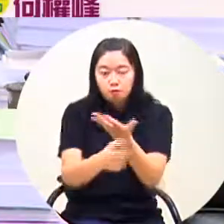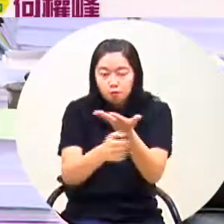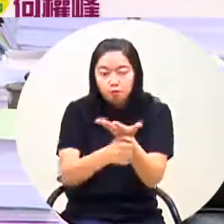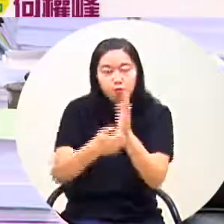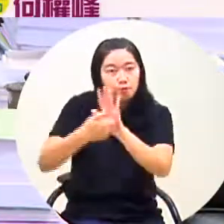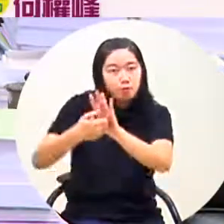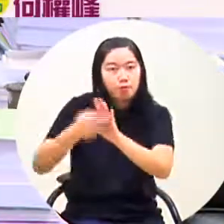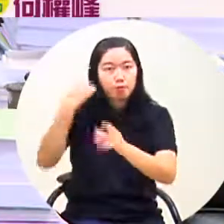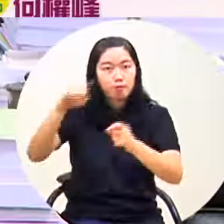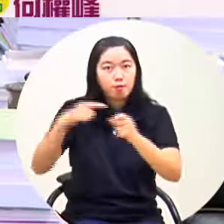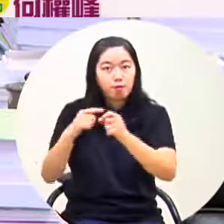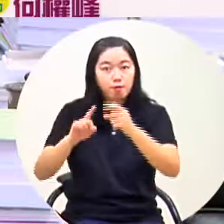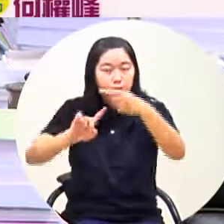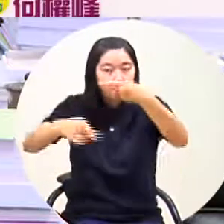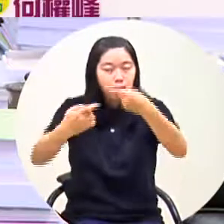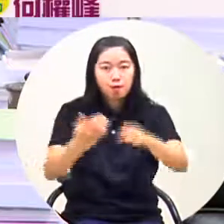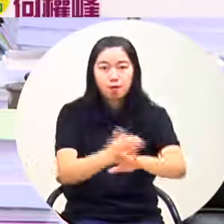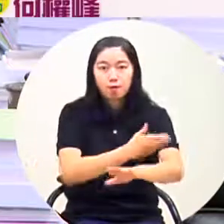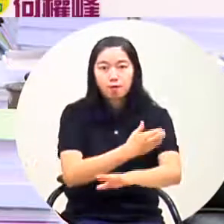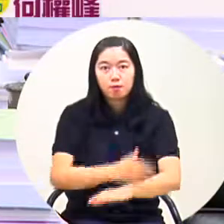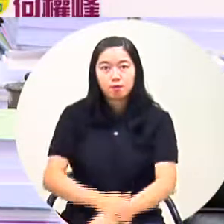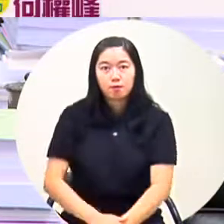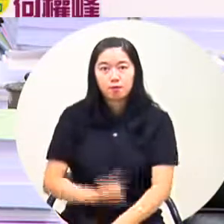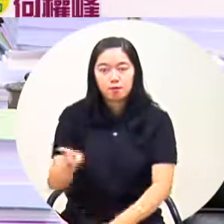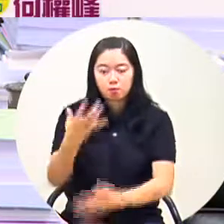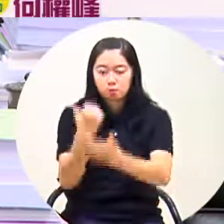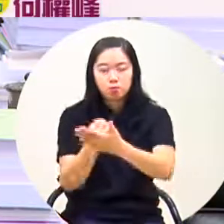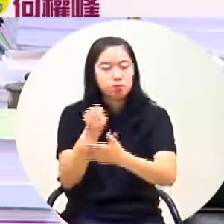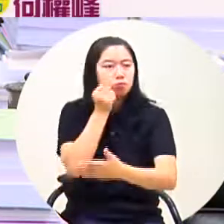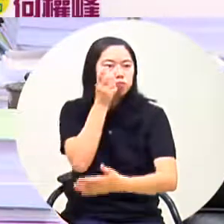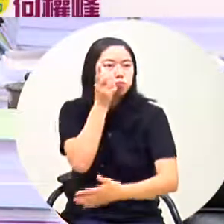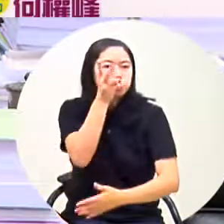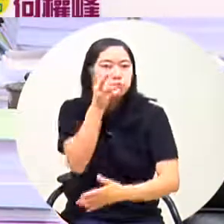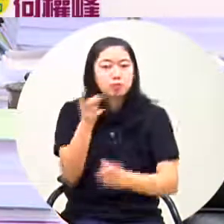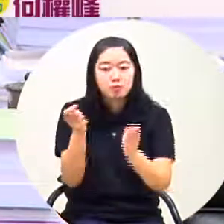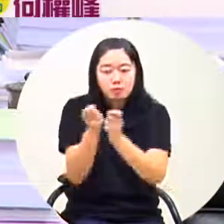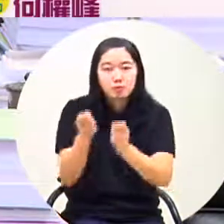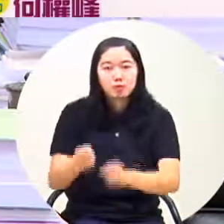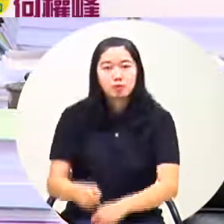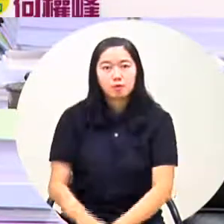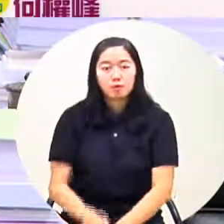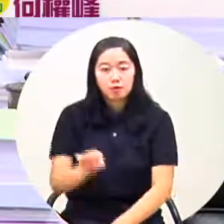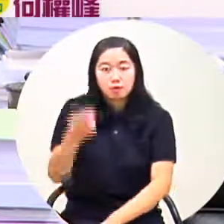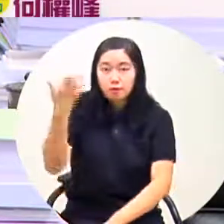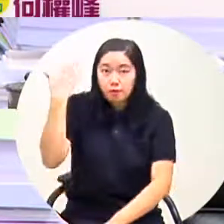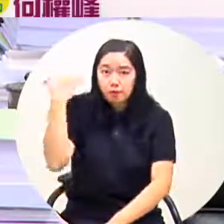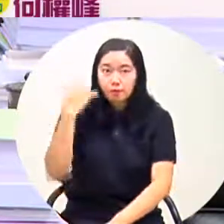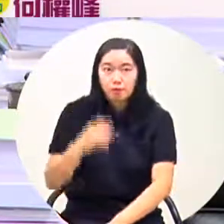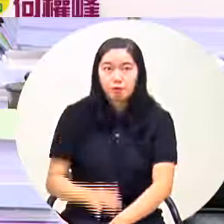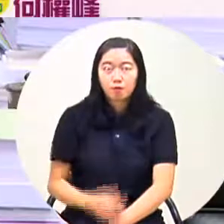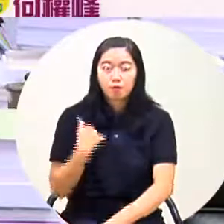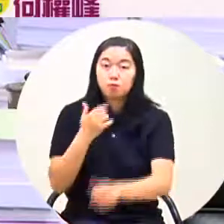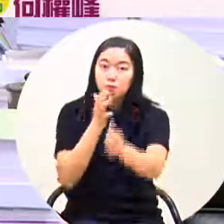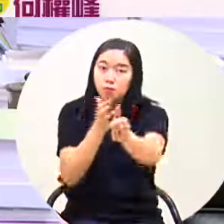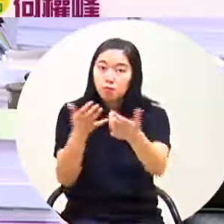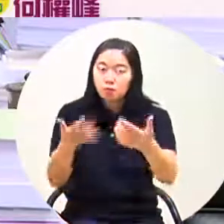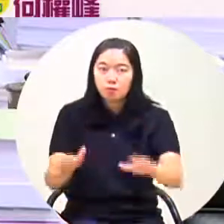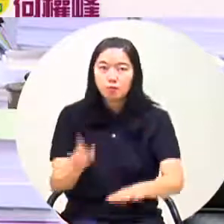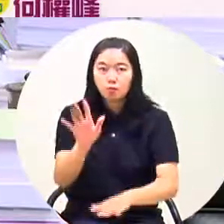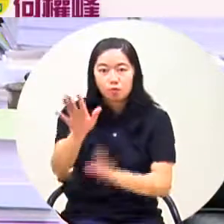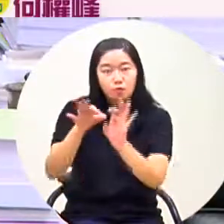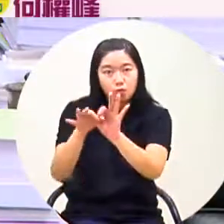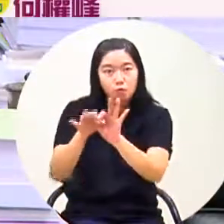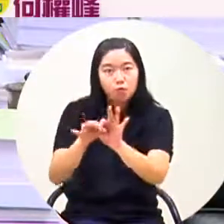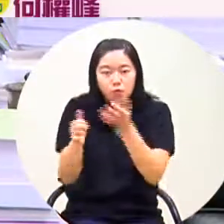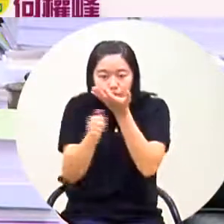1月1号正式上路，其实只剩下2个多月的时间。那其实过去在问你们的，就是说有关毒品防治